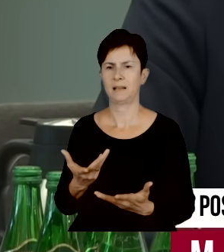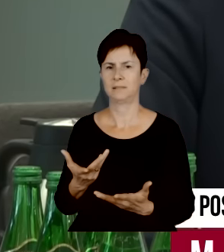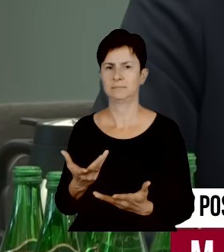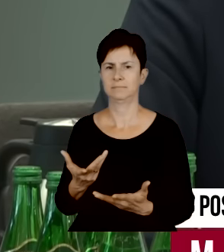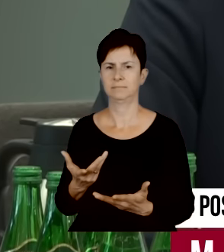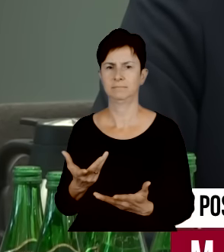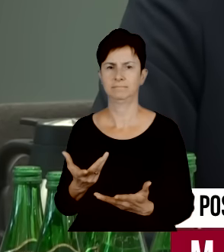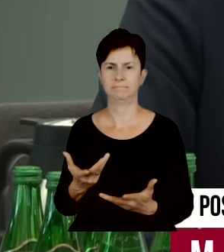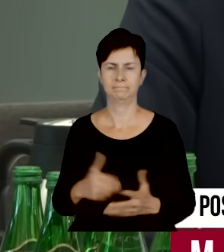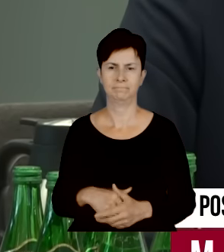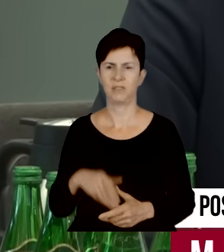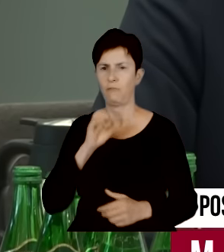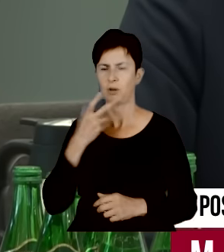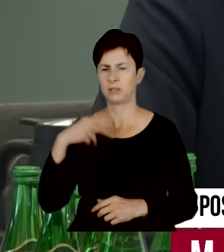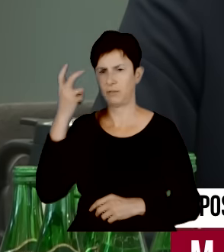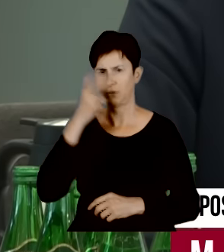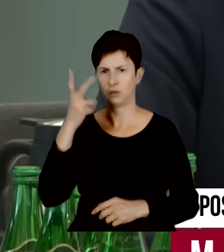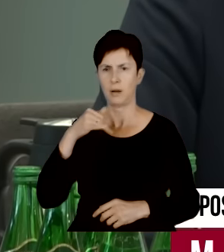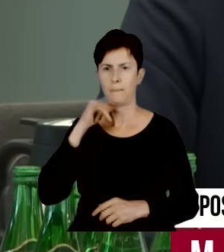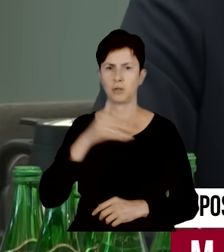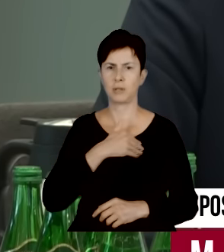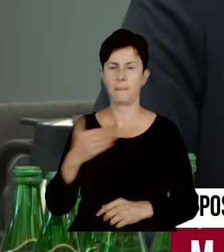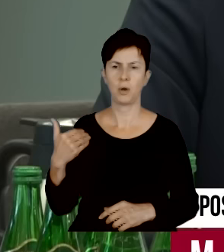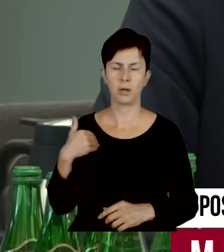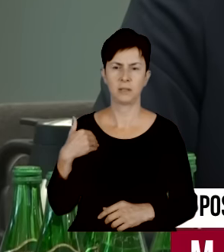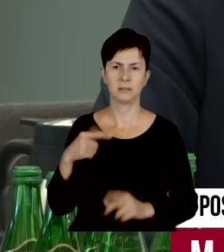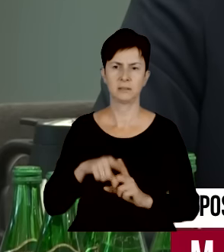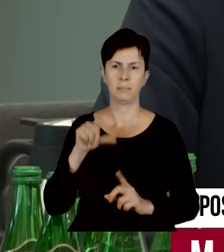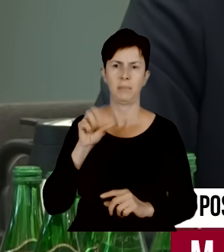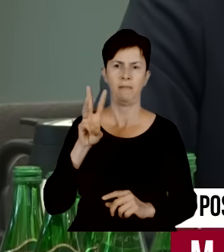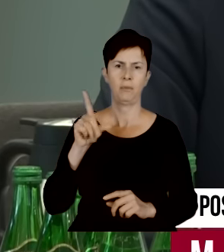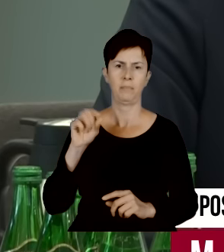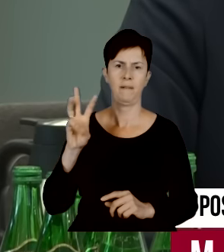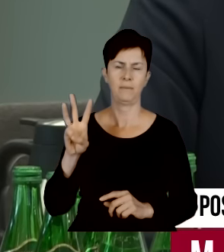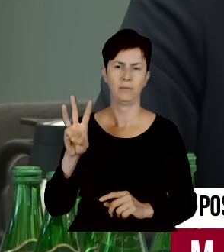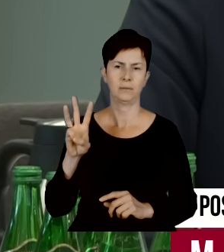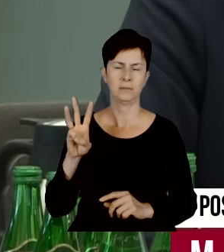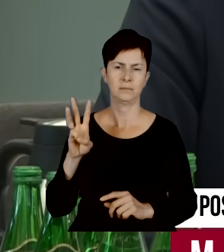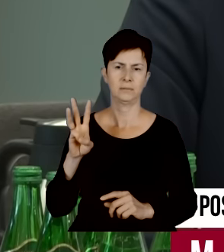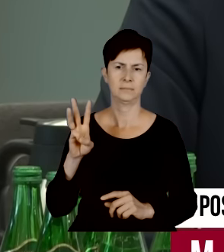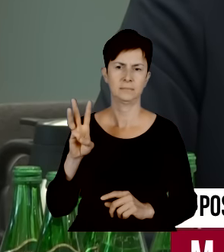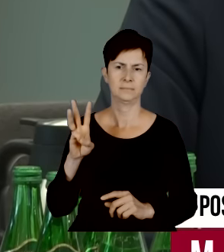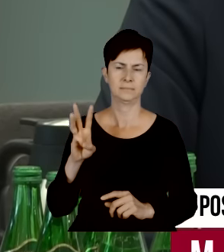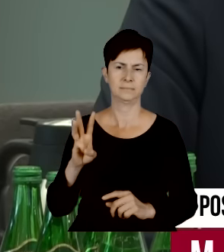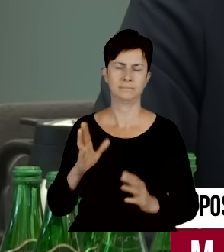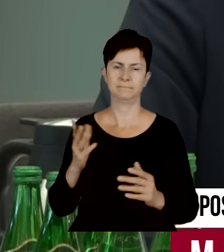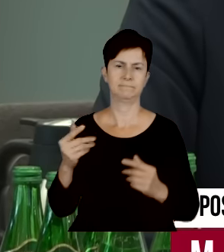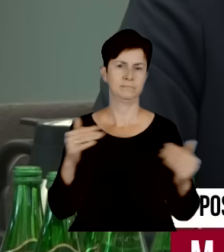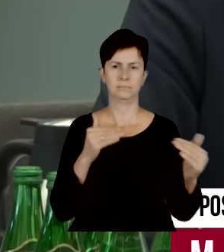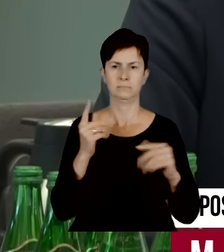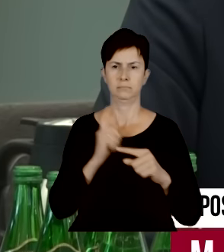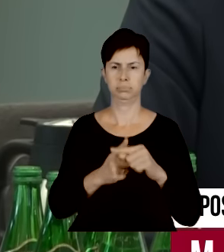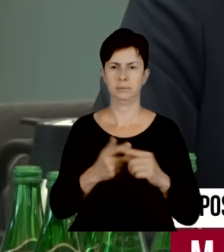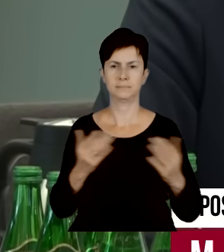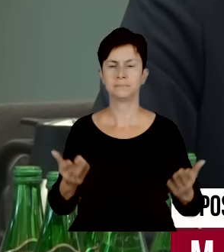nie interesował że Poczta Polska i PWPW miały to proszę się zgłosić na prokuraturę z